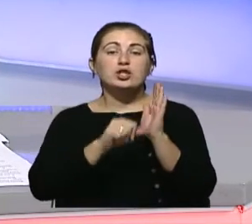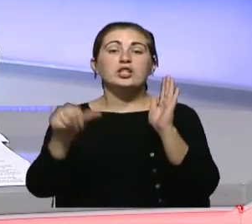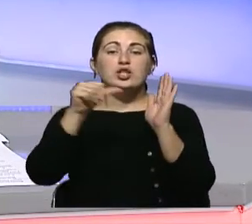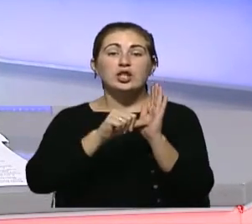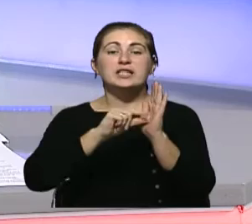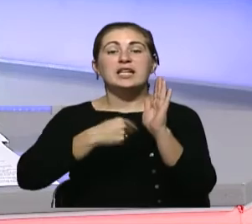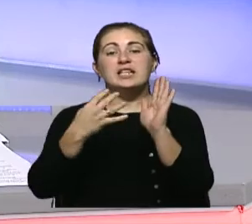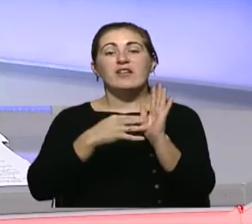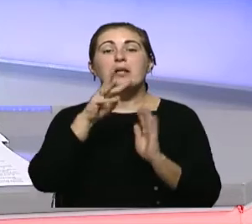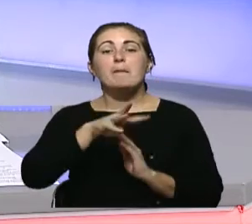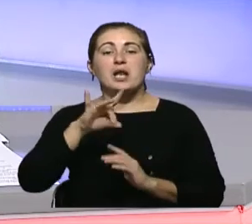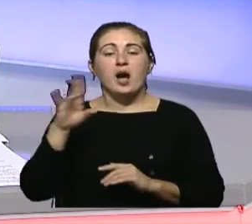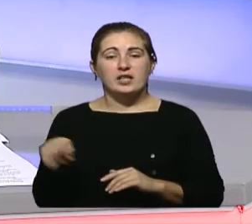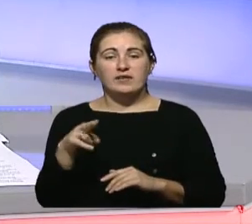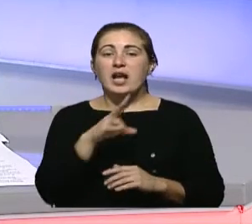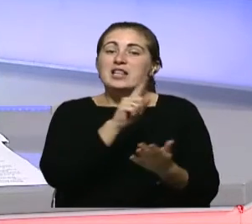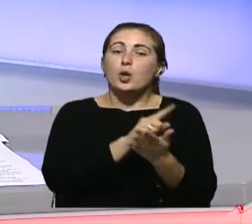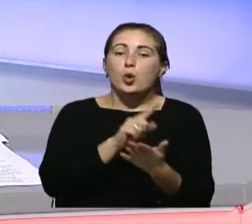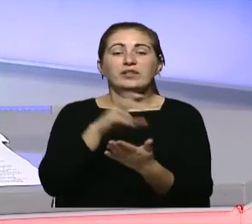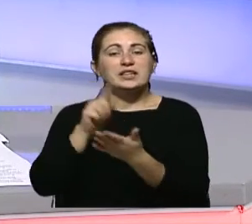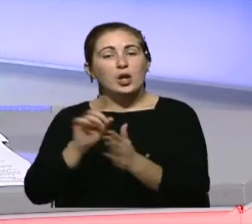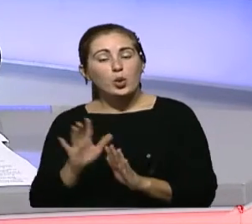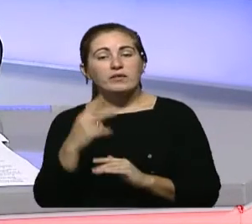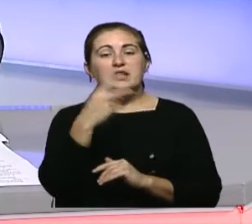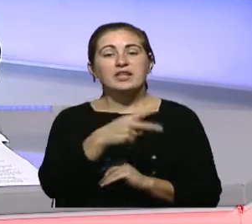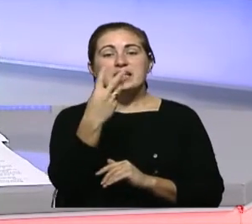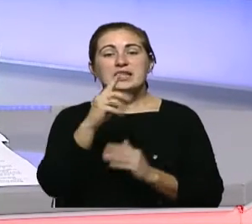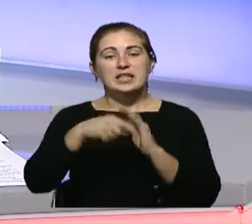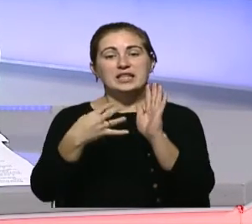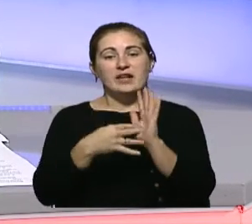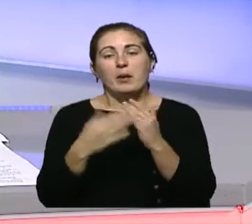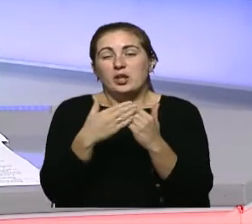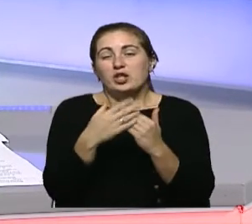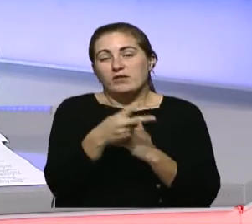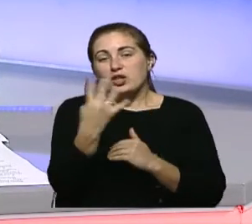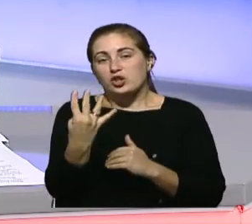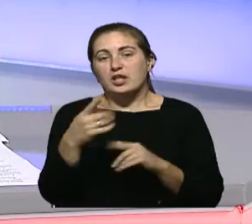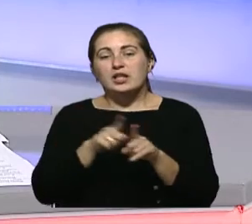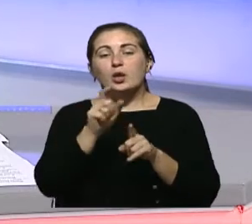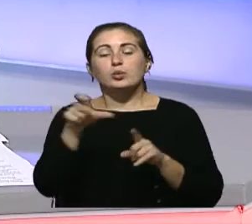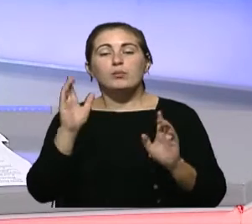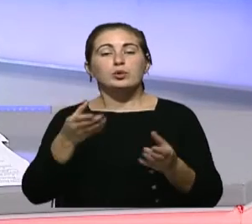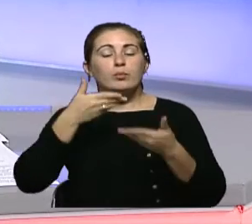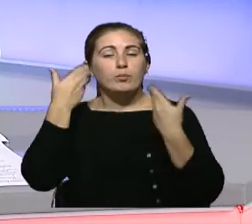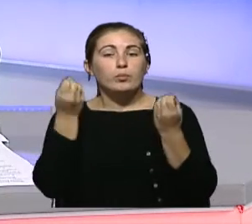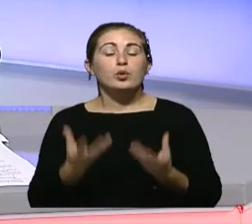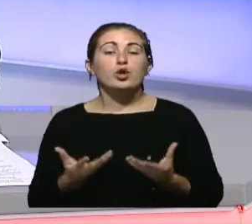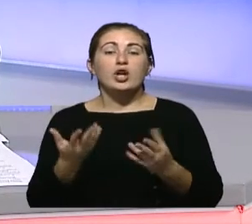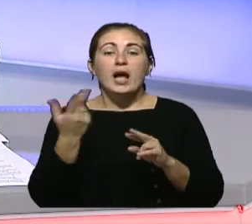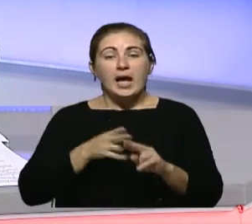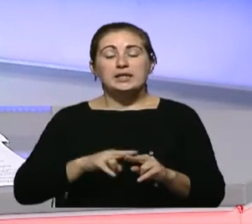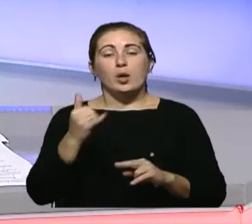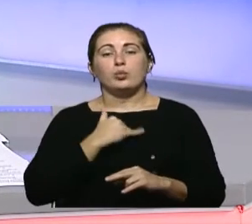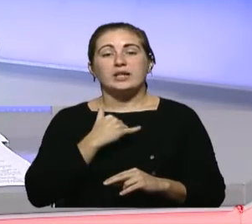миллиардов. Значит, налоговые и неналоговые доходы 23,9. Ну, то есть можно сказать почти 24, так людям может будет проще. Это у